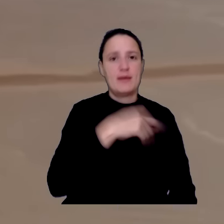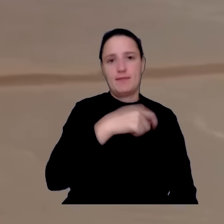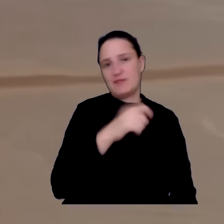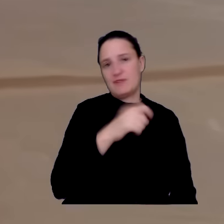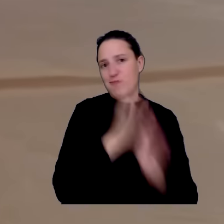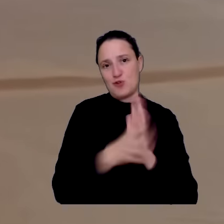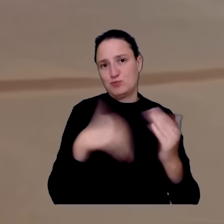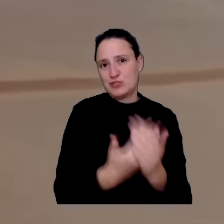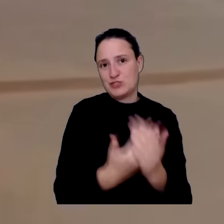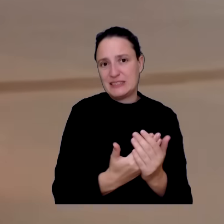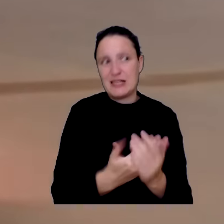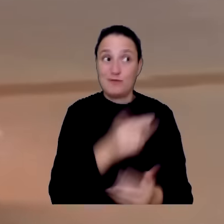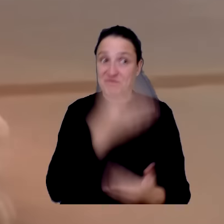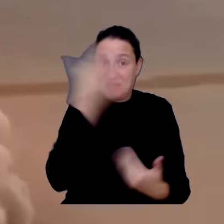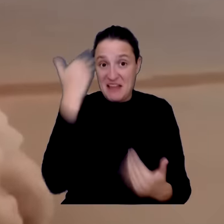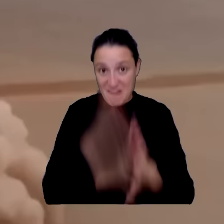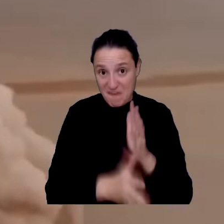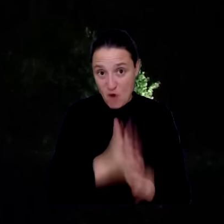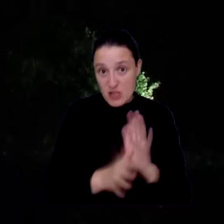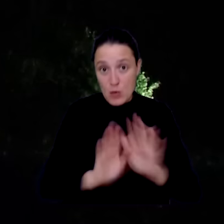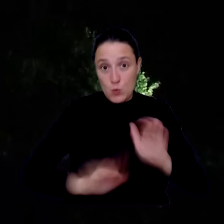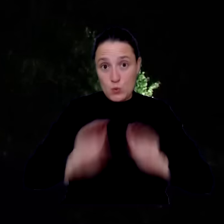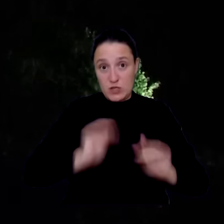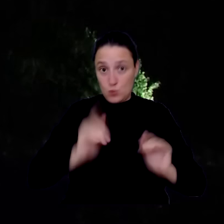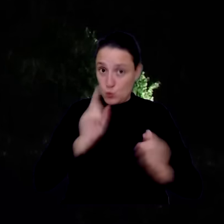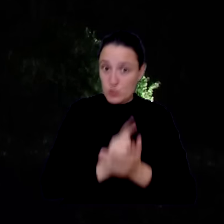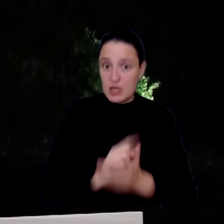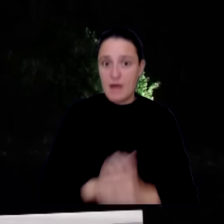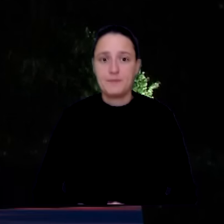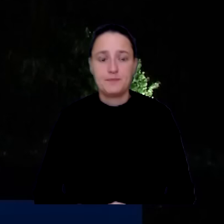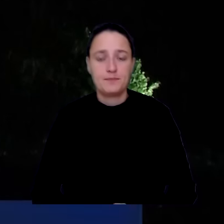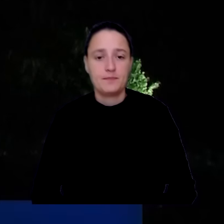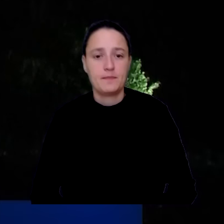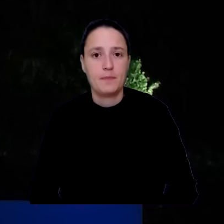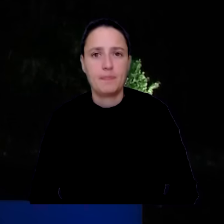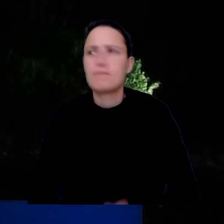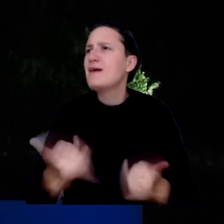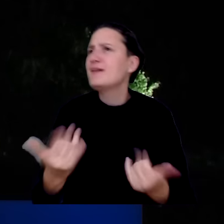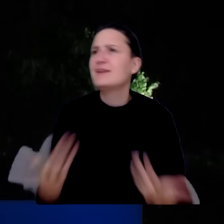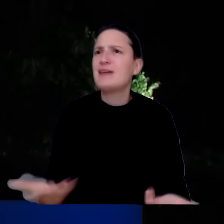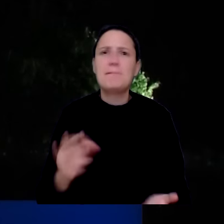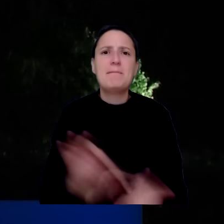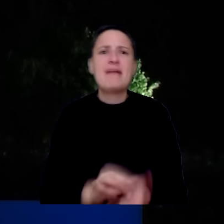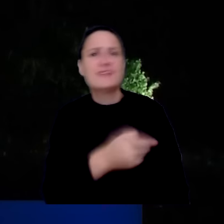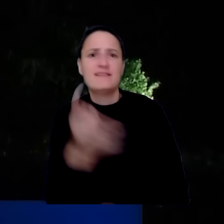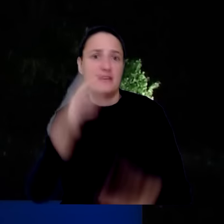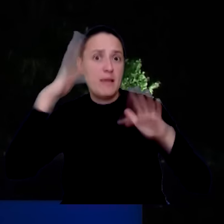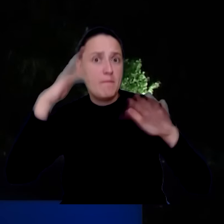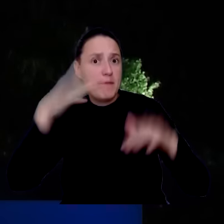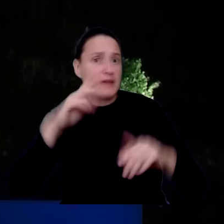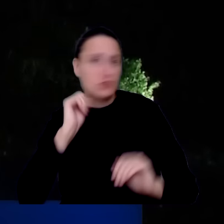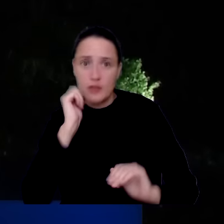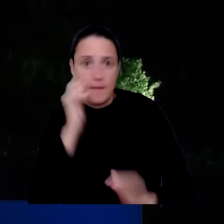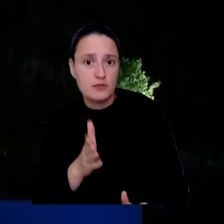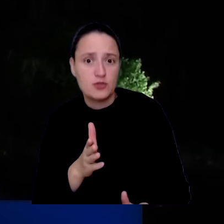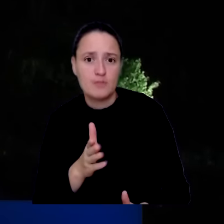przyznał, że nie wie, czy uda się jej uniknąć. A jak bardzo jesteście pewni, że nie będzie padać? Nie